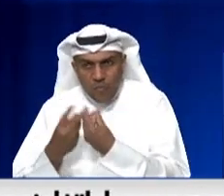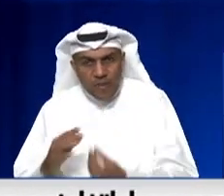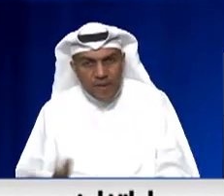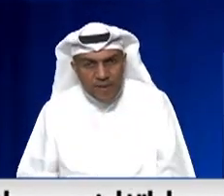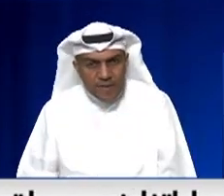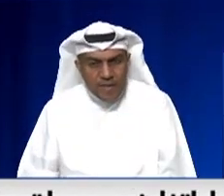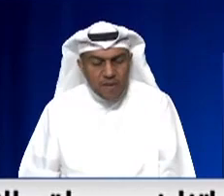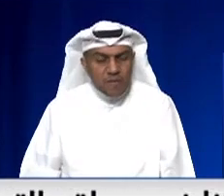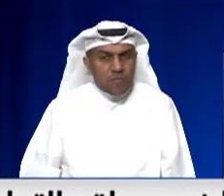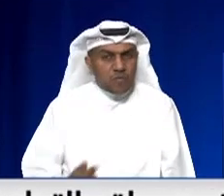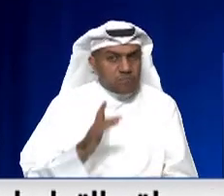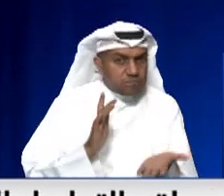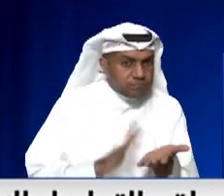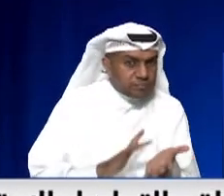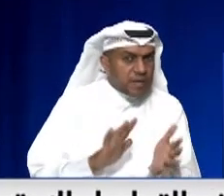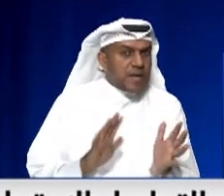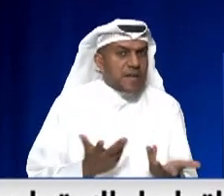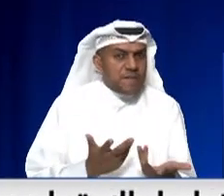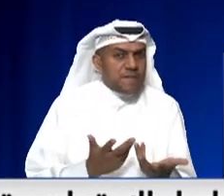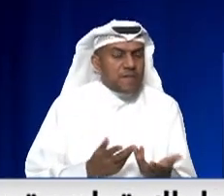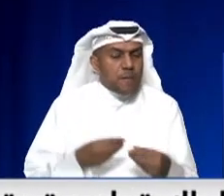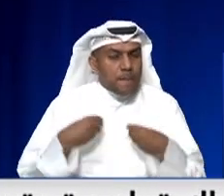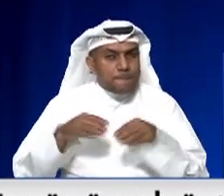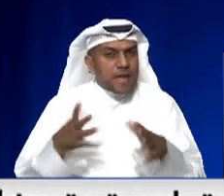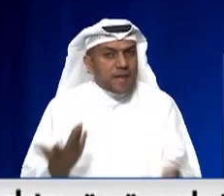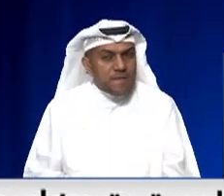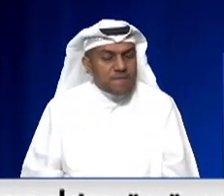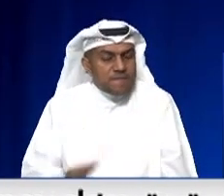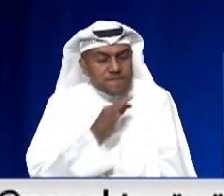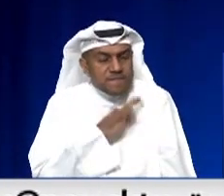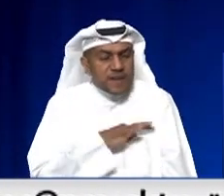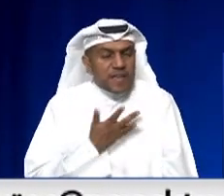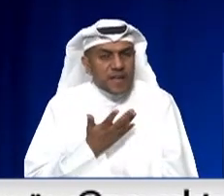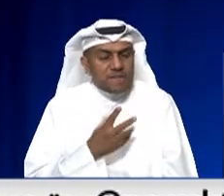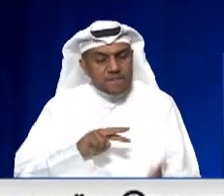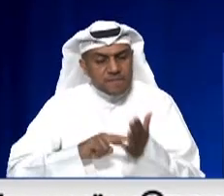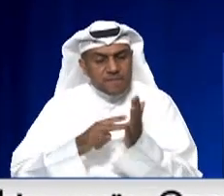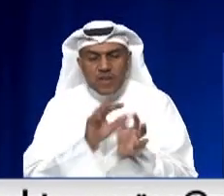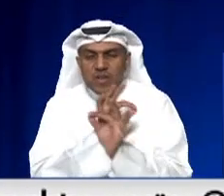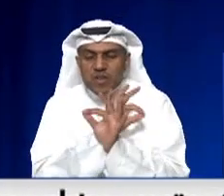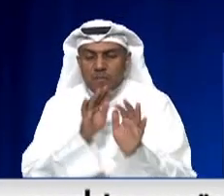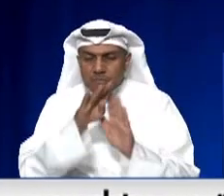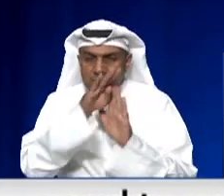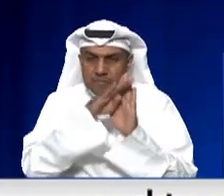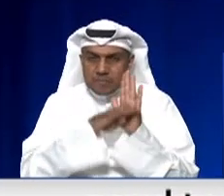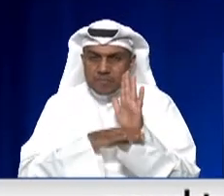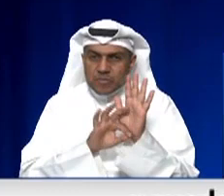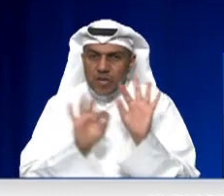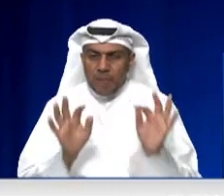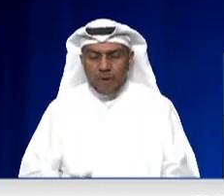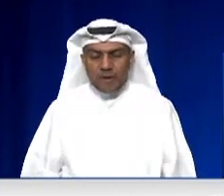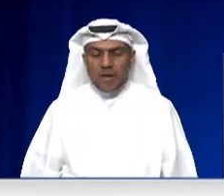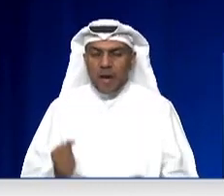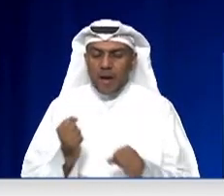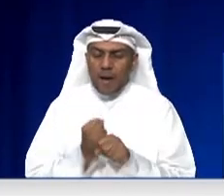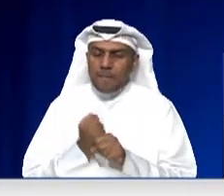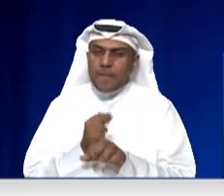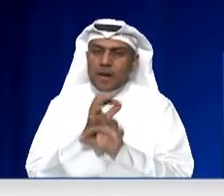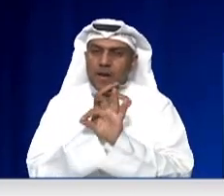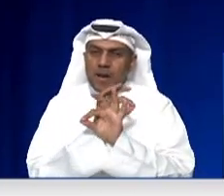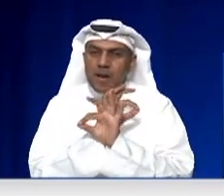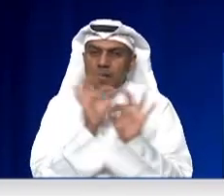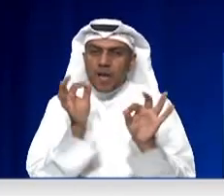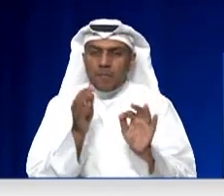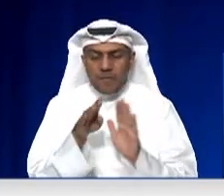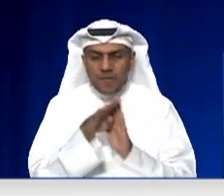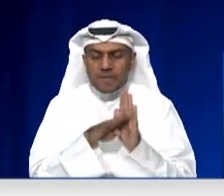الافلاس والعائد على المبيعات والاصول كما ستساهم الهيئه بتغطيه نسبه من قيمه هذا